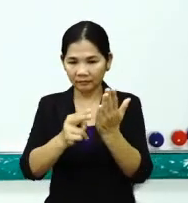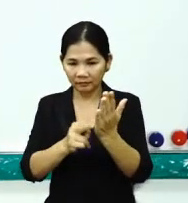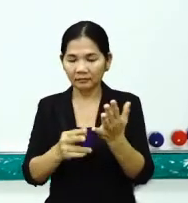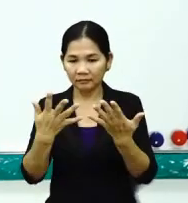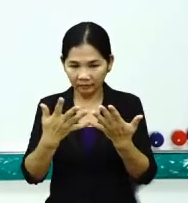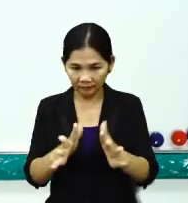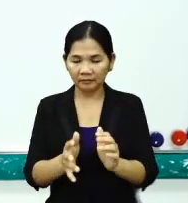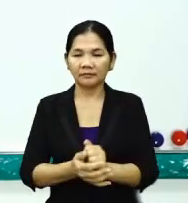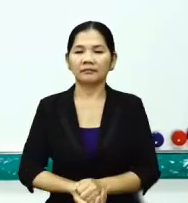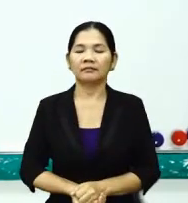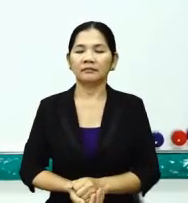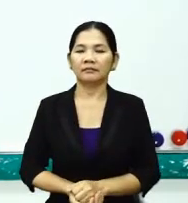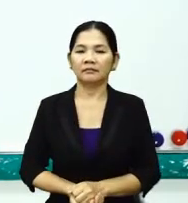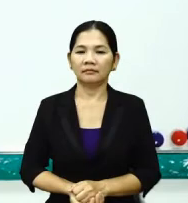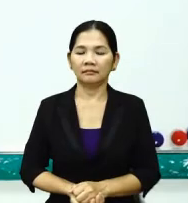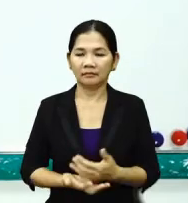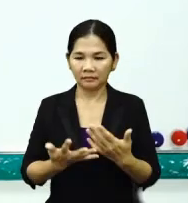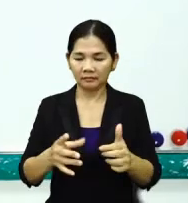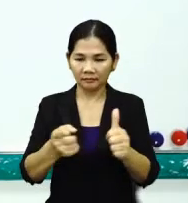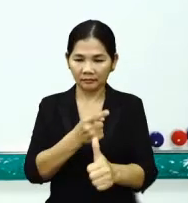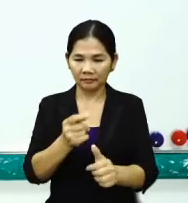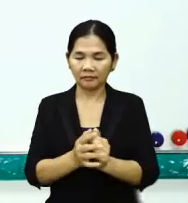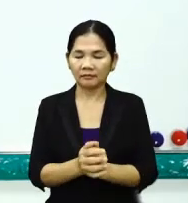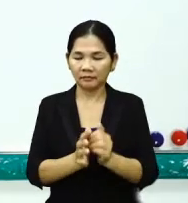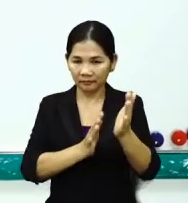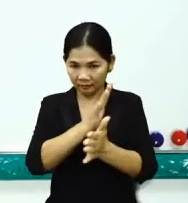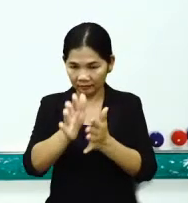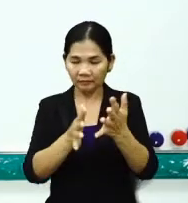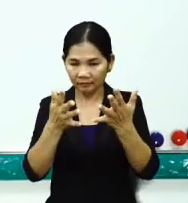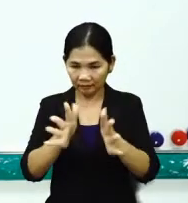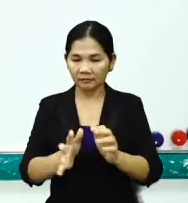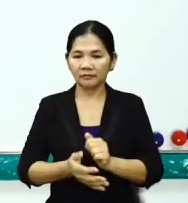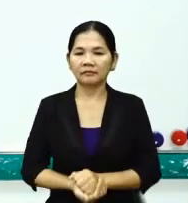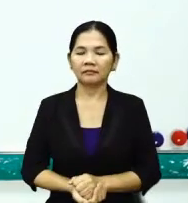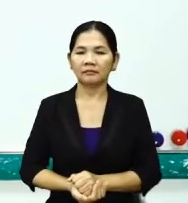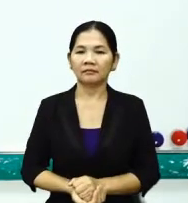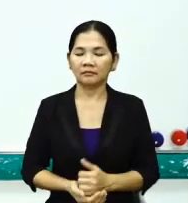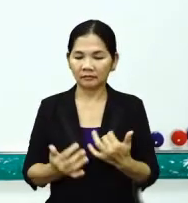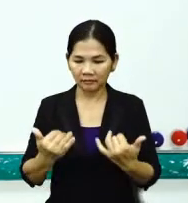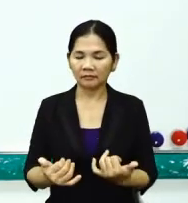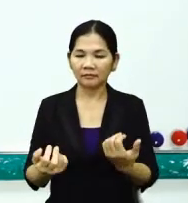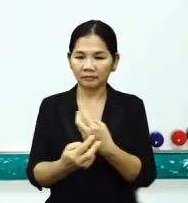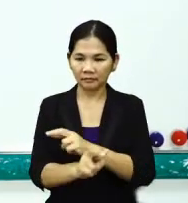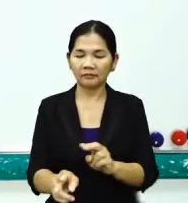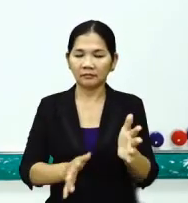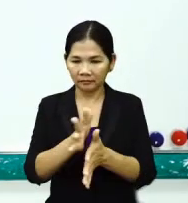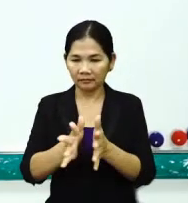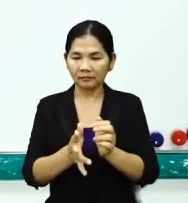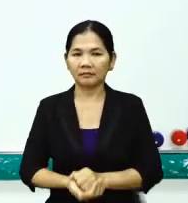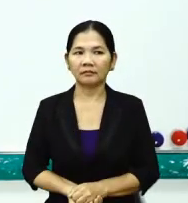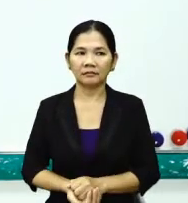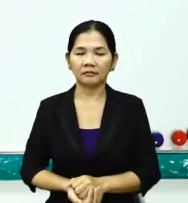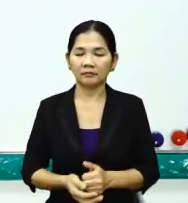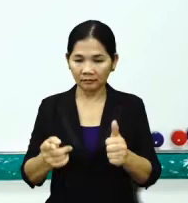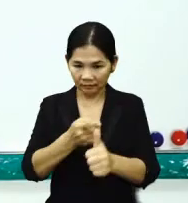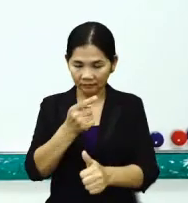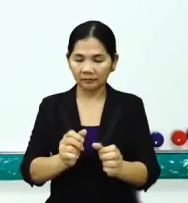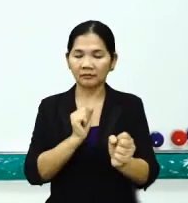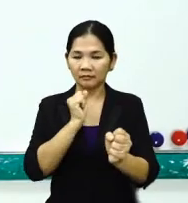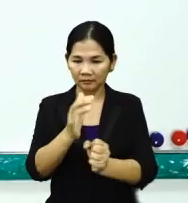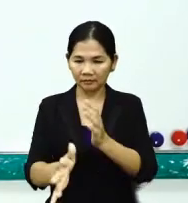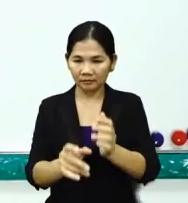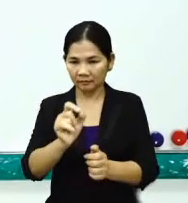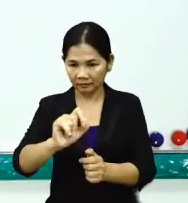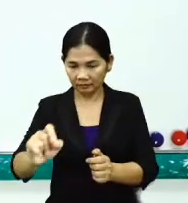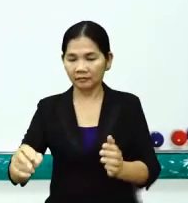thay muốn có rủi rùa chà muốn nít cơ này cụ an là cô sẽ đáp tiền chà là con triêm nè chà chắc muốn là con chập đam sạch